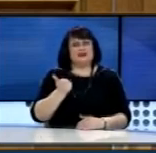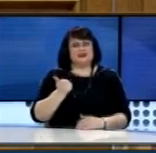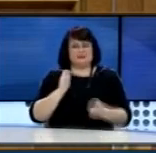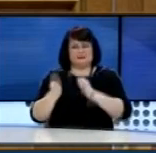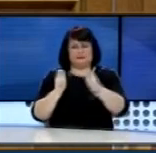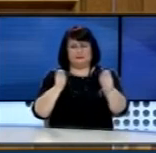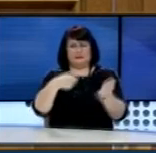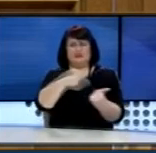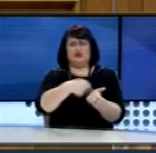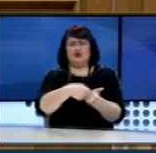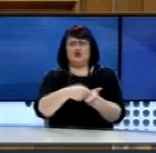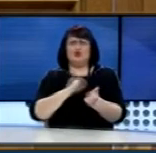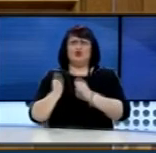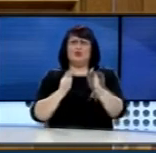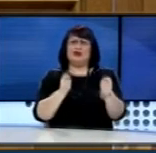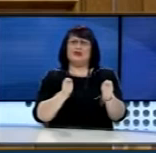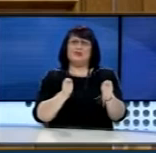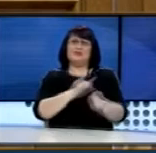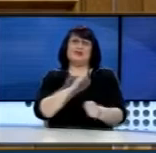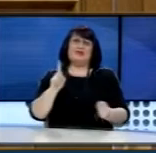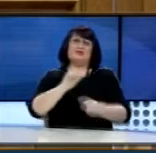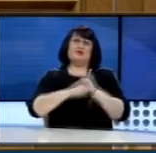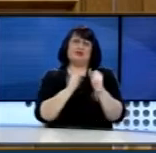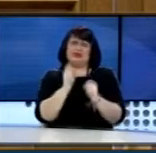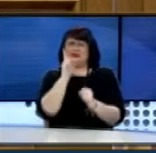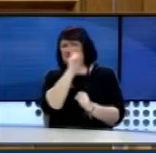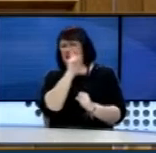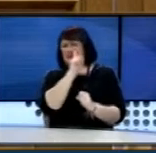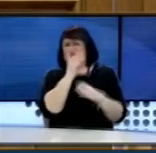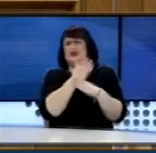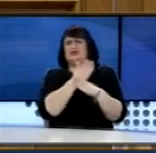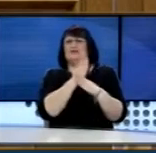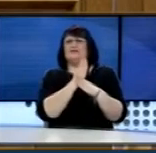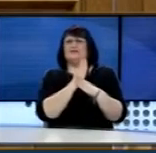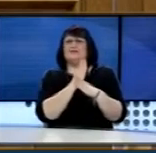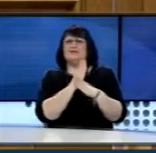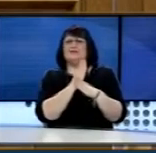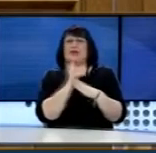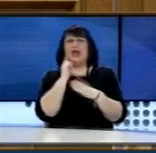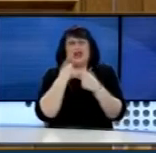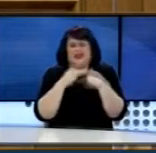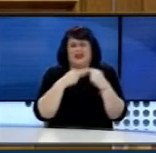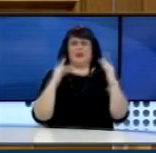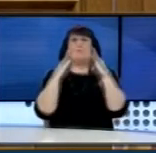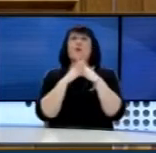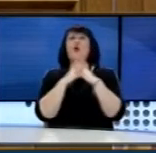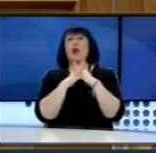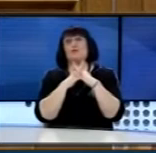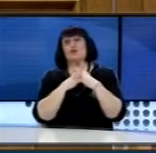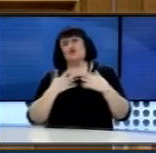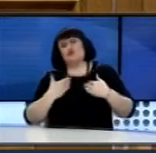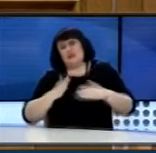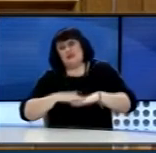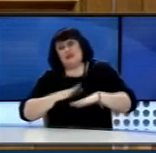των Ελλήνων φορολογουμένων, μην προσπαθείτε να κρυφτείτε πίσω από την κρίση του πολέμου. Ο